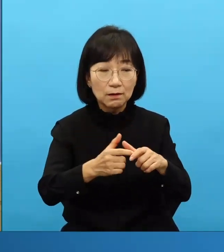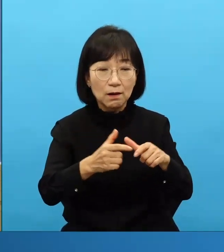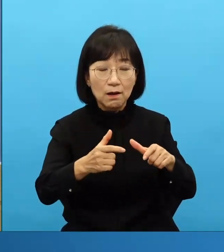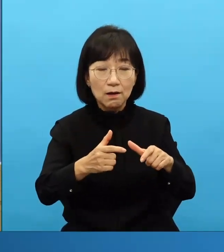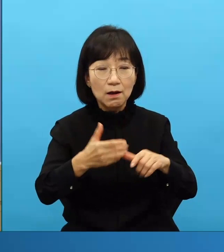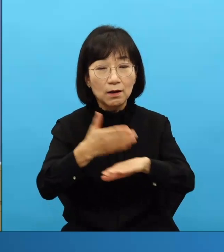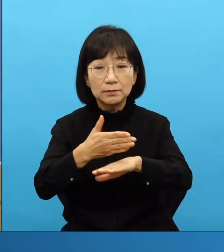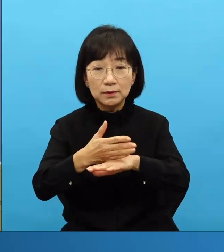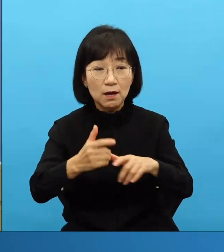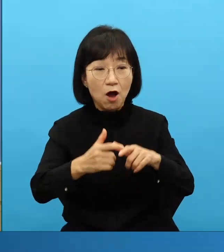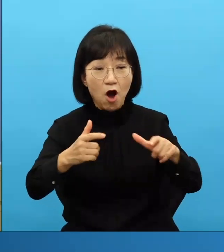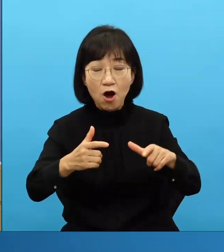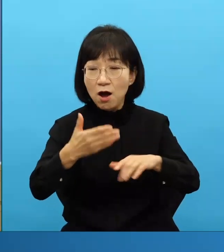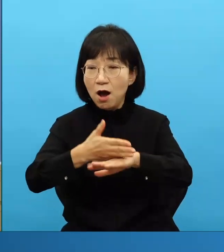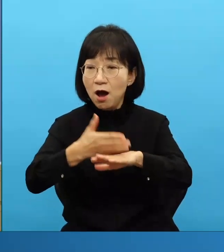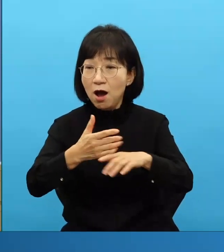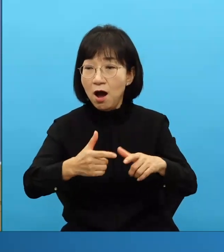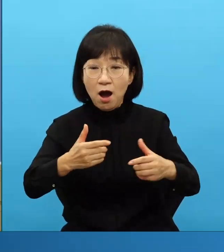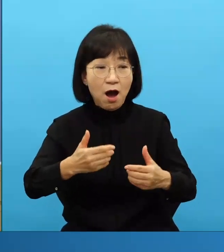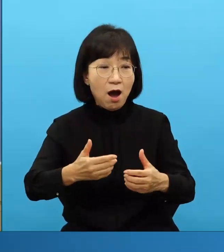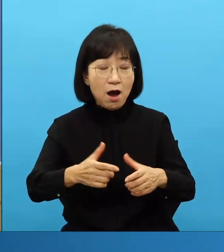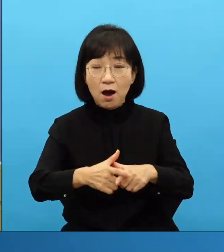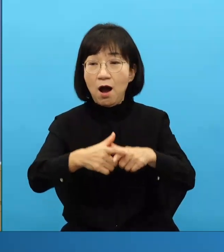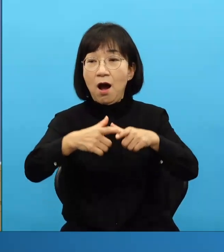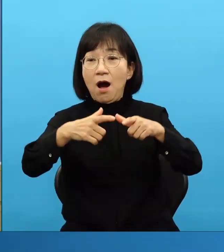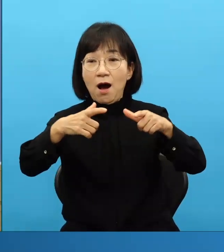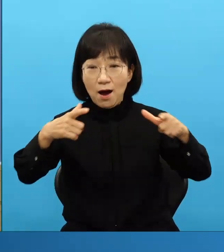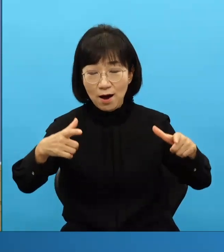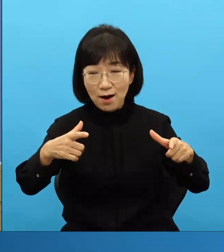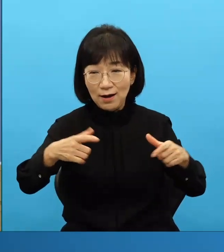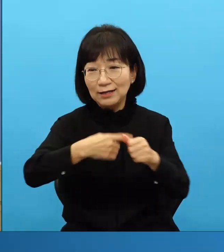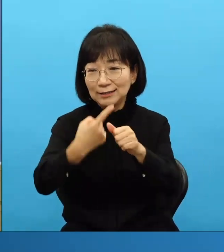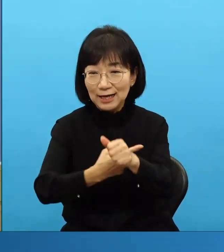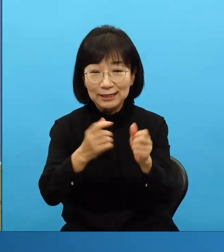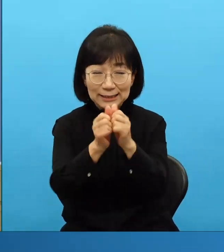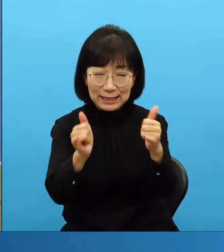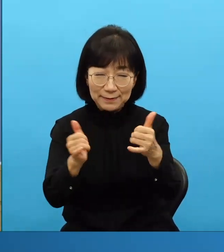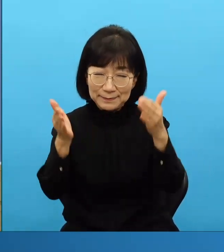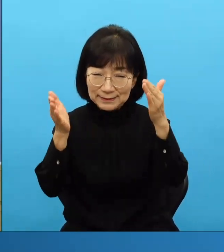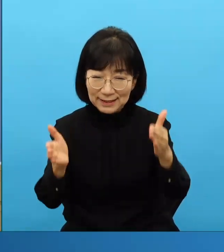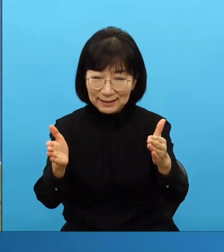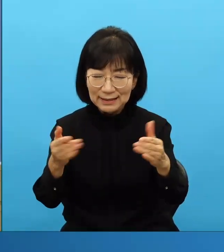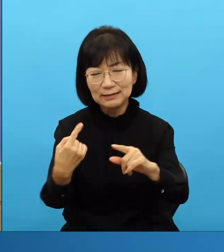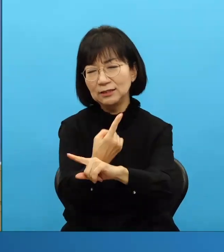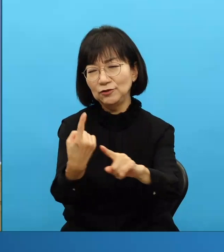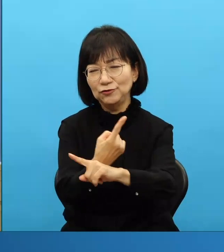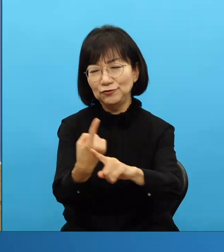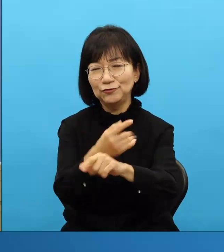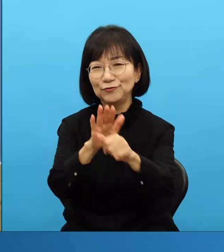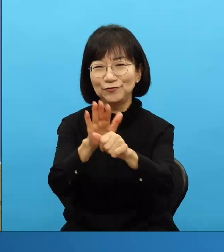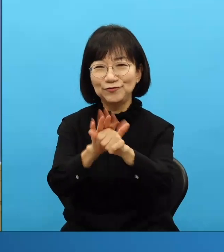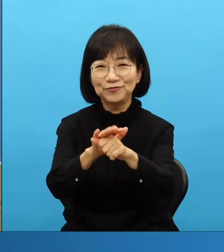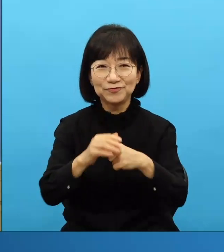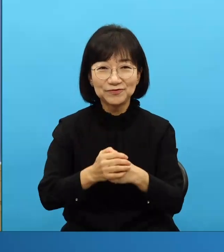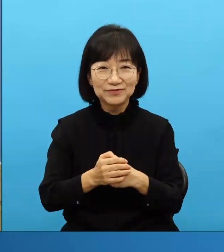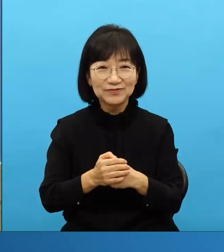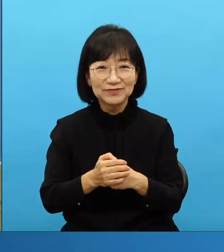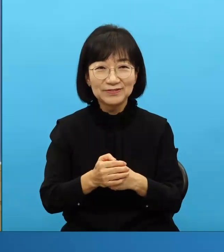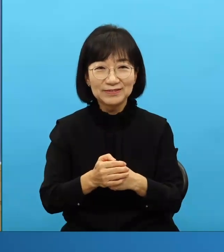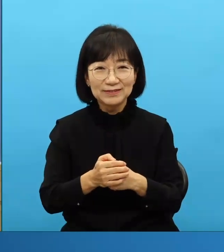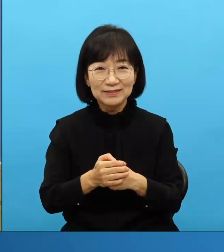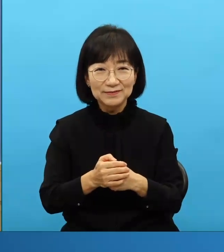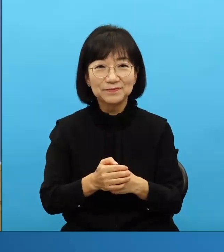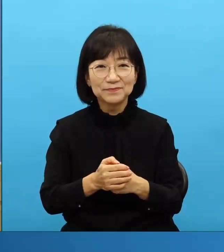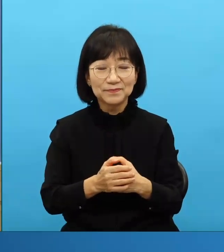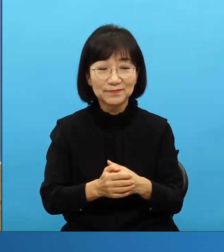becomes. 감사는요, 인간관계를 치유하는 거예요. And giving thanks, it heals the interpersonal relationships that you have. 인간관계 속에 그 사람을